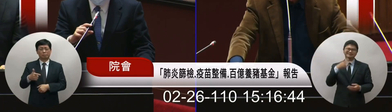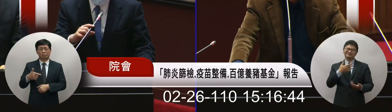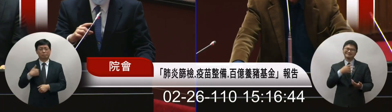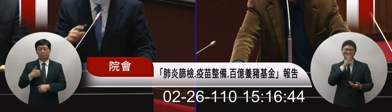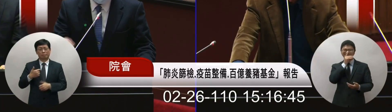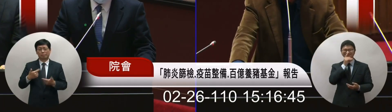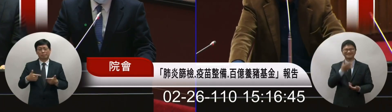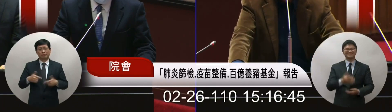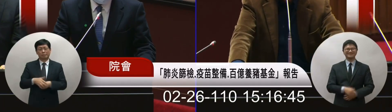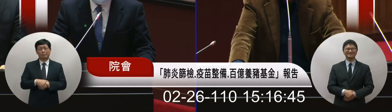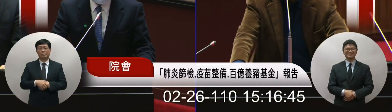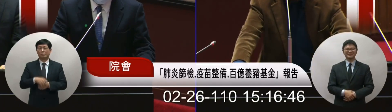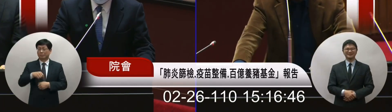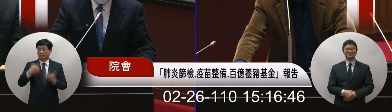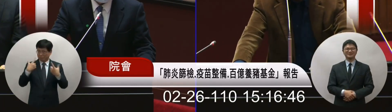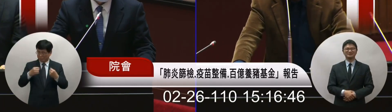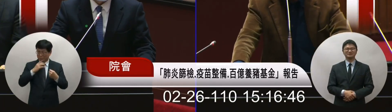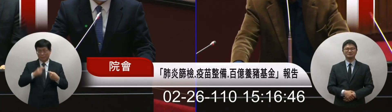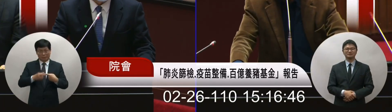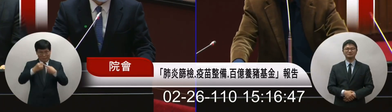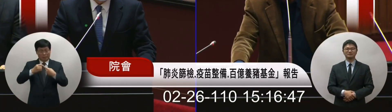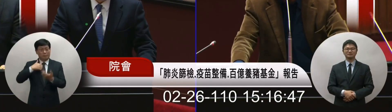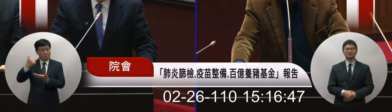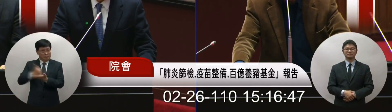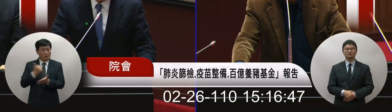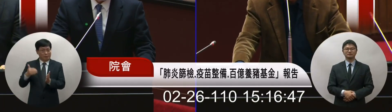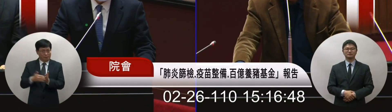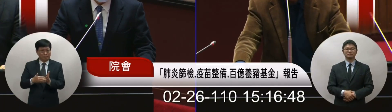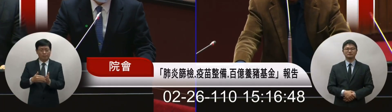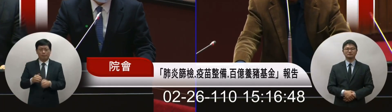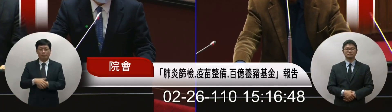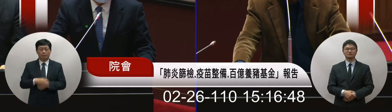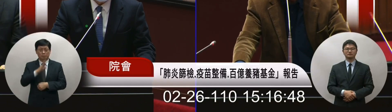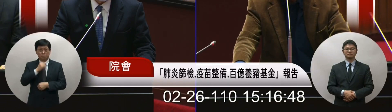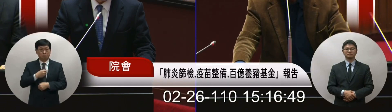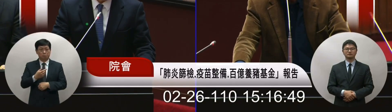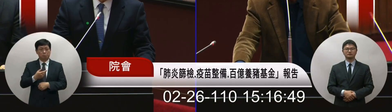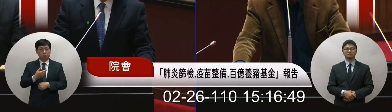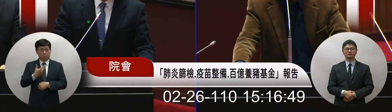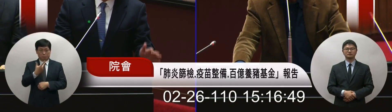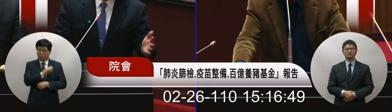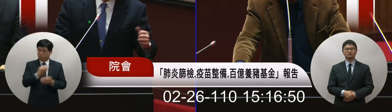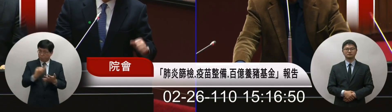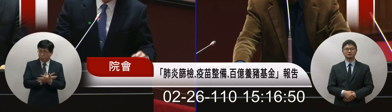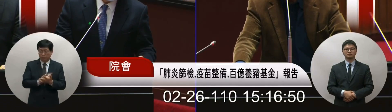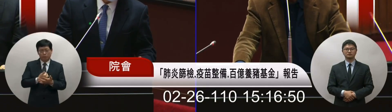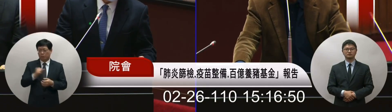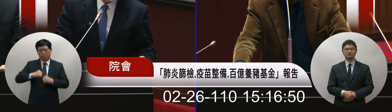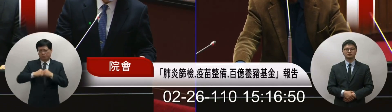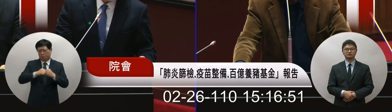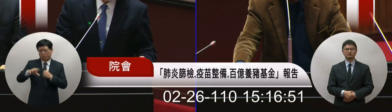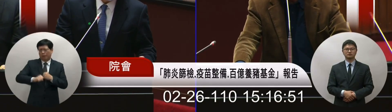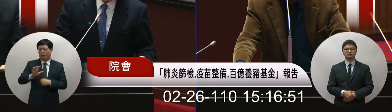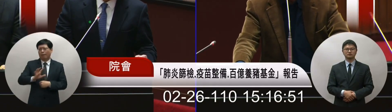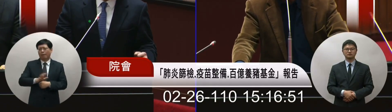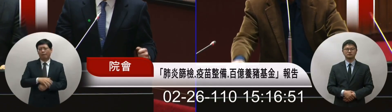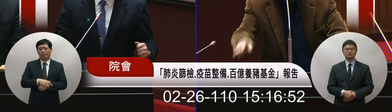样说，应该是说你第一批去买， 是啊， 那资料呢，他说没够，我们就要人抢嘛。